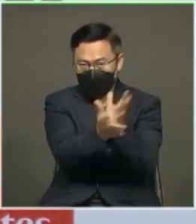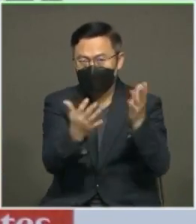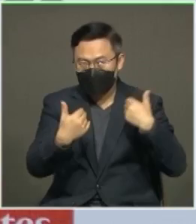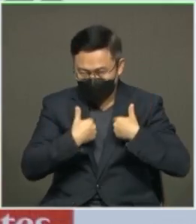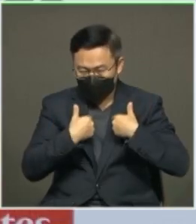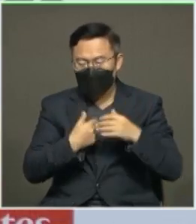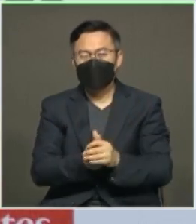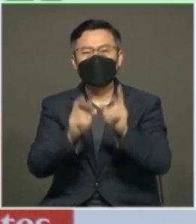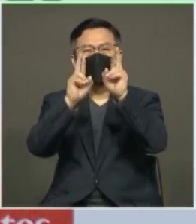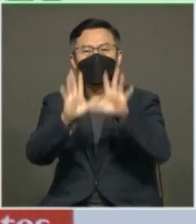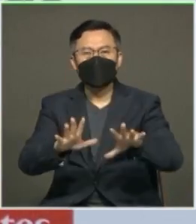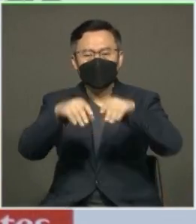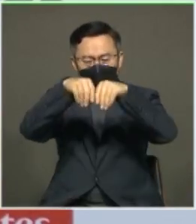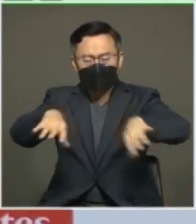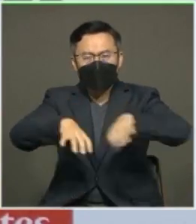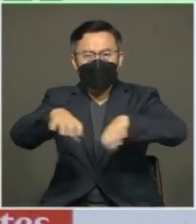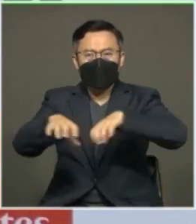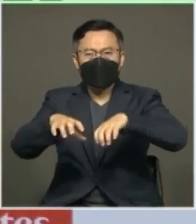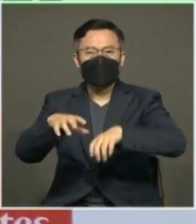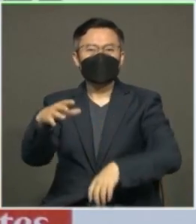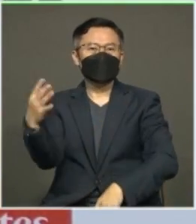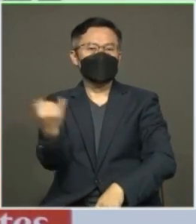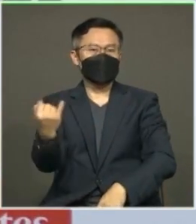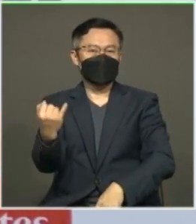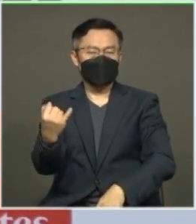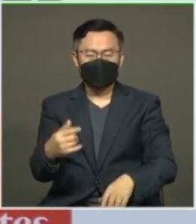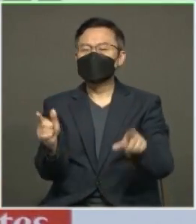ลานี้แมนเชสเตอร์ยูไนเต็ดเนี่ยภายในมันไม่ดีจริ